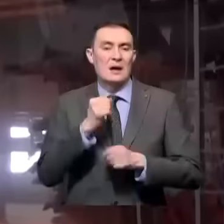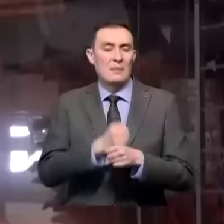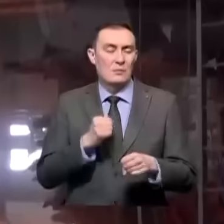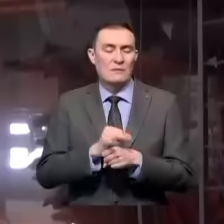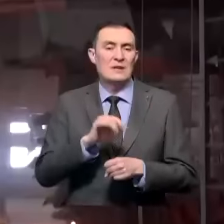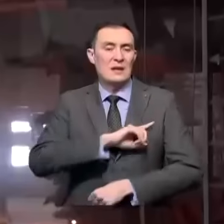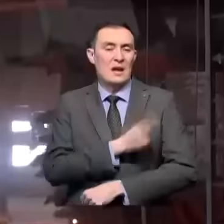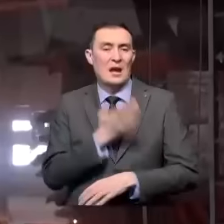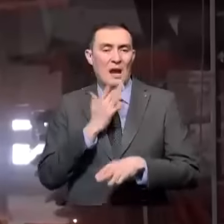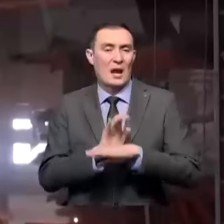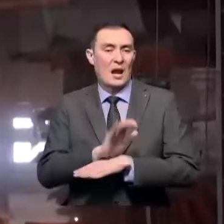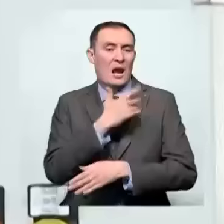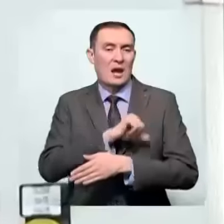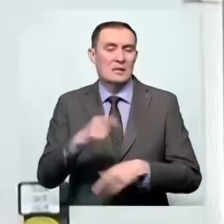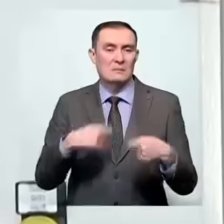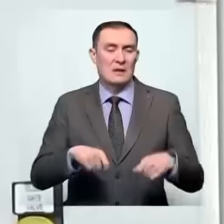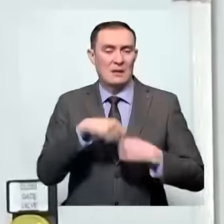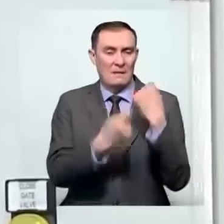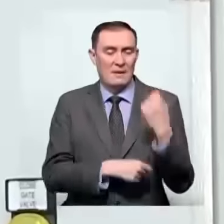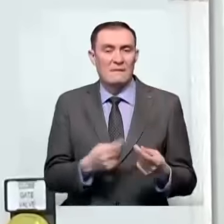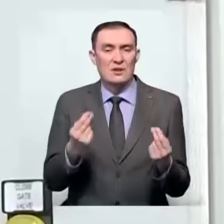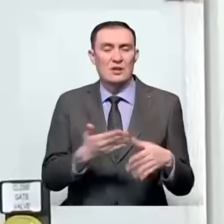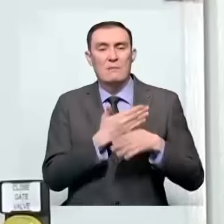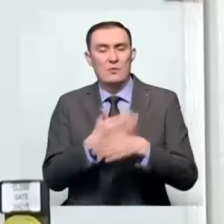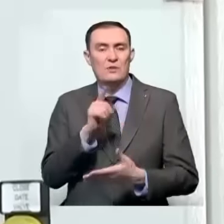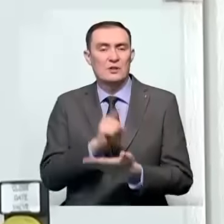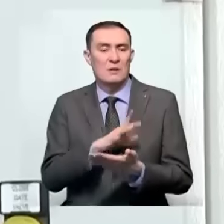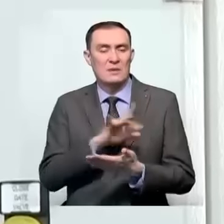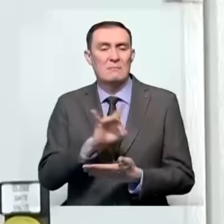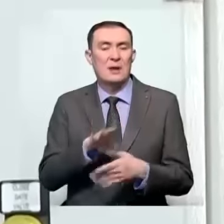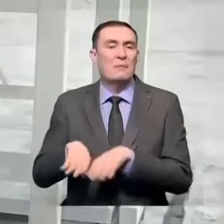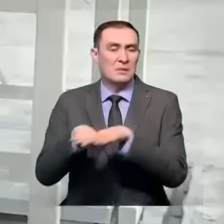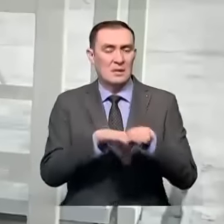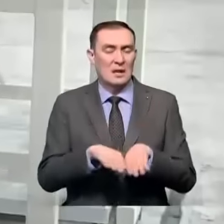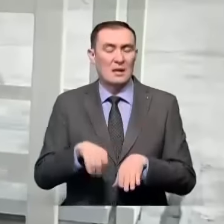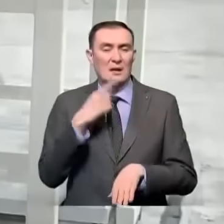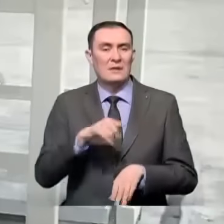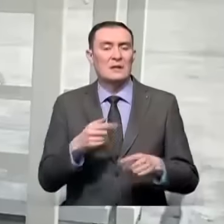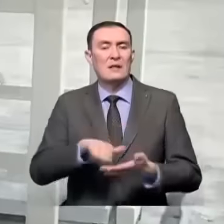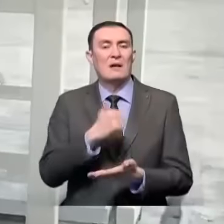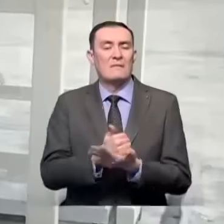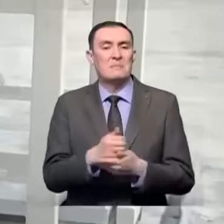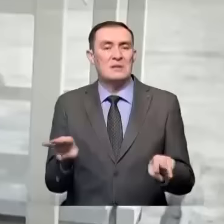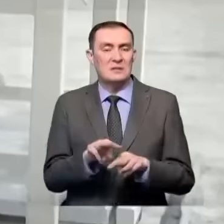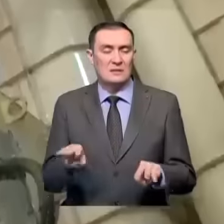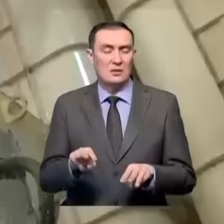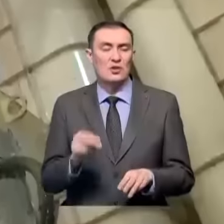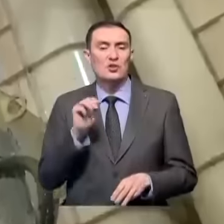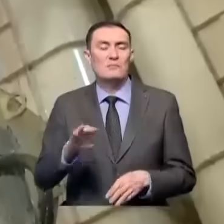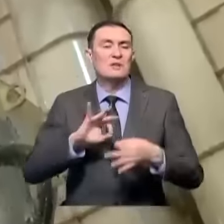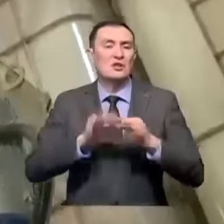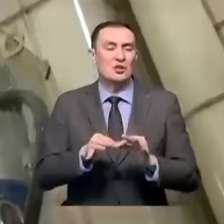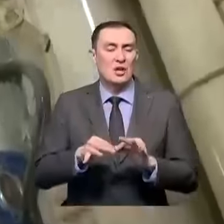экспортный потенциал выпускаемой продукции. Денежная помощь должна быть пропорциональной, отметил глава Кабмина. Другими словами, чем сложнее